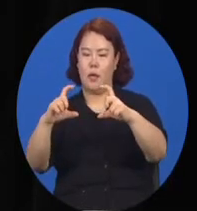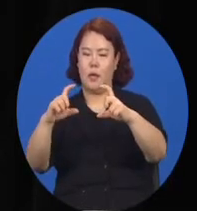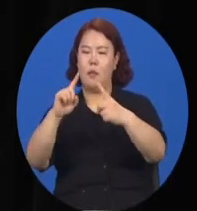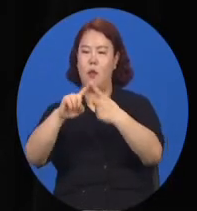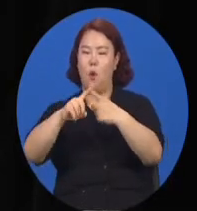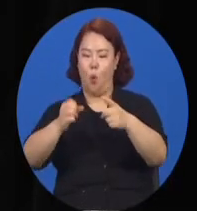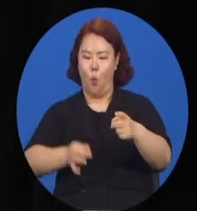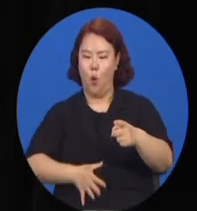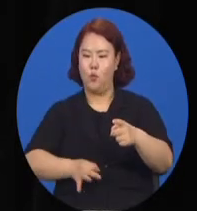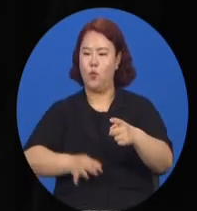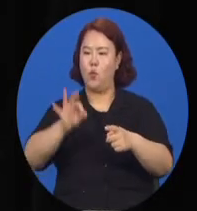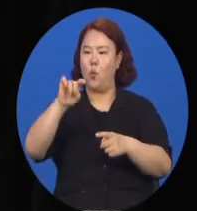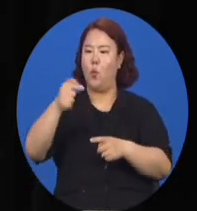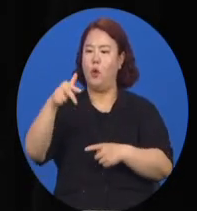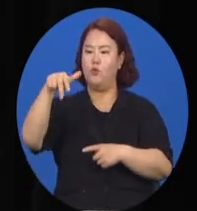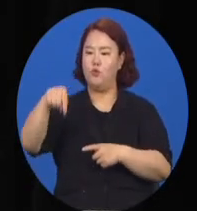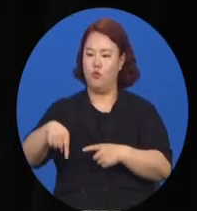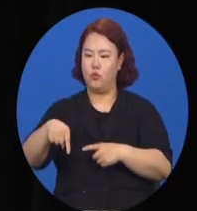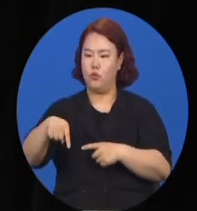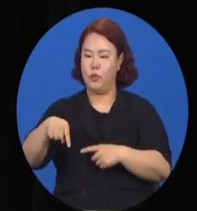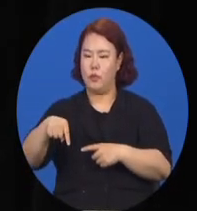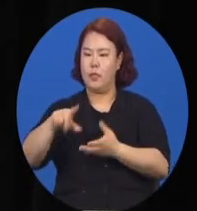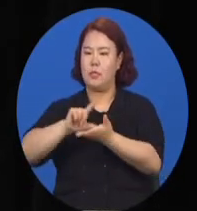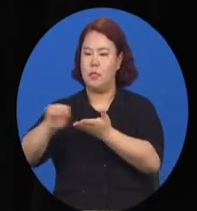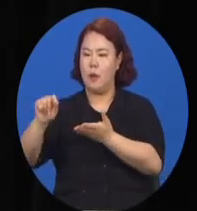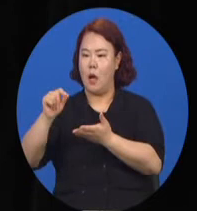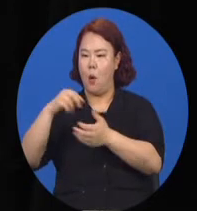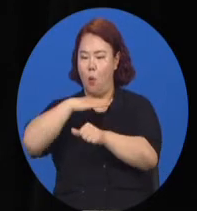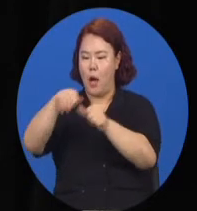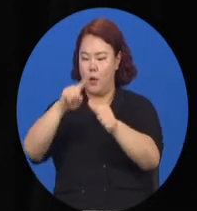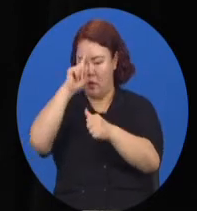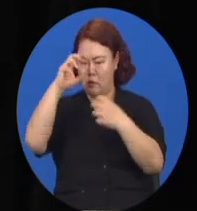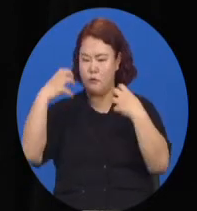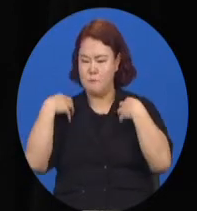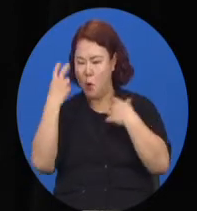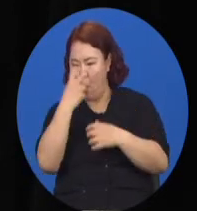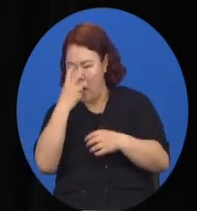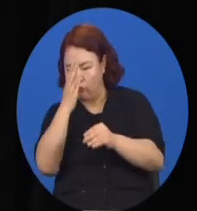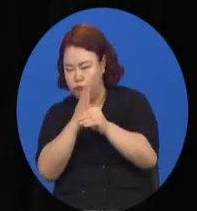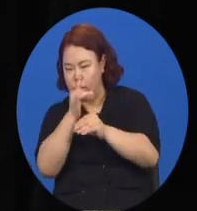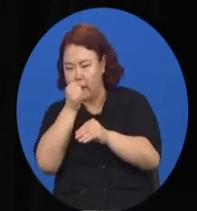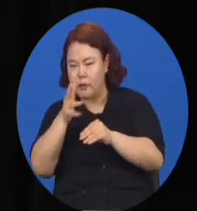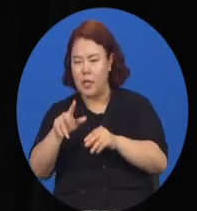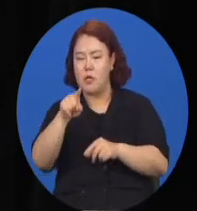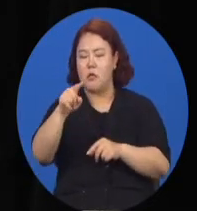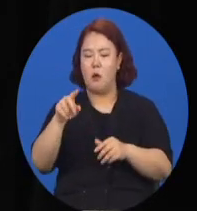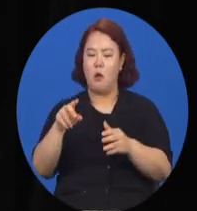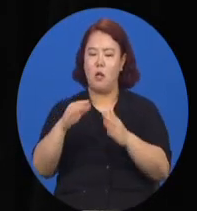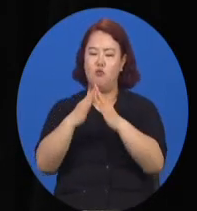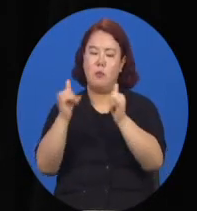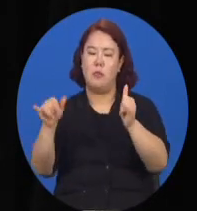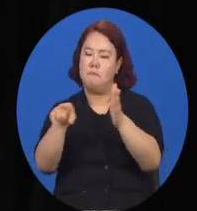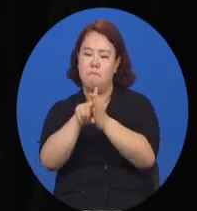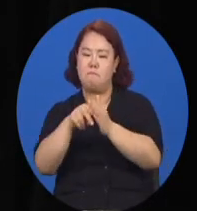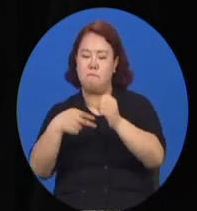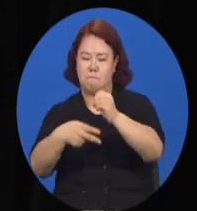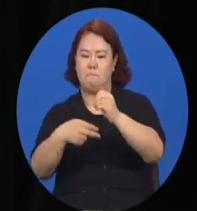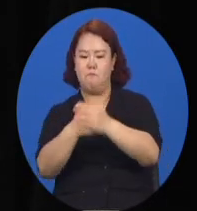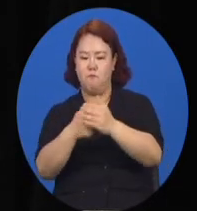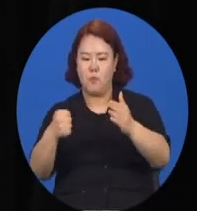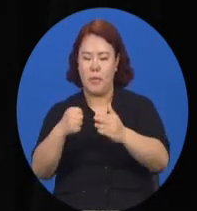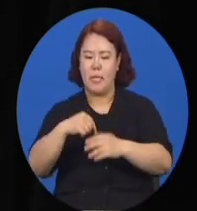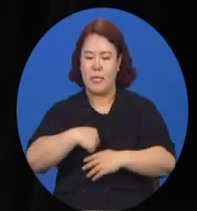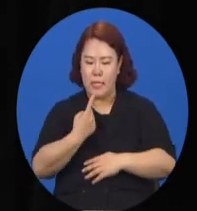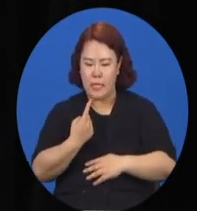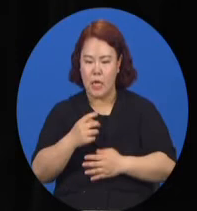있습니다. 그거를 주민들이 못 믿기 때문에 우리 군에서 군비를 들여서 자체적으로 대기, 토양,